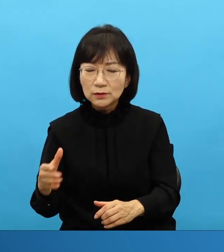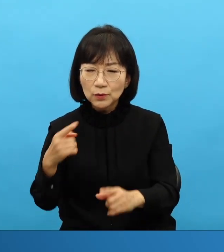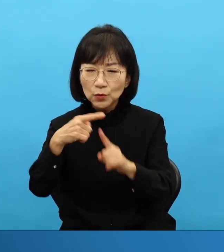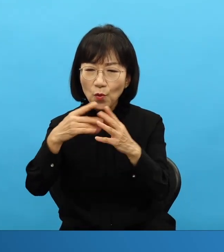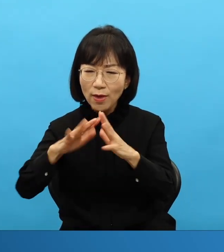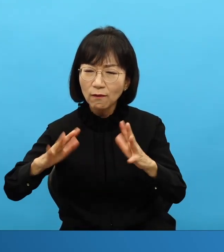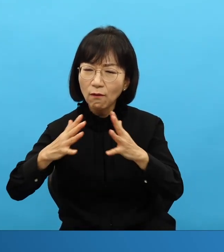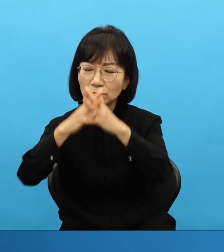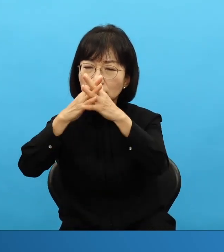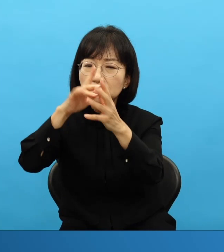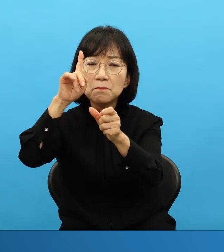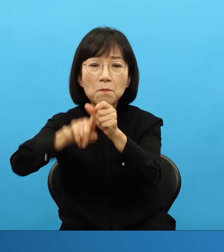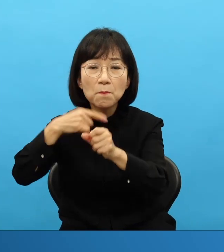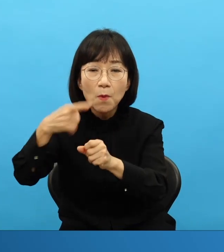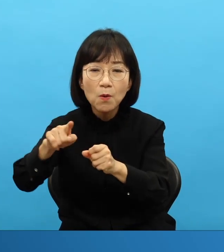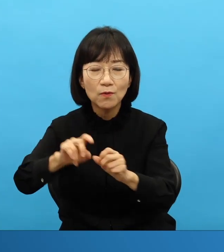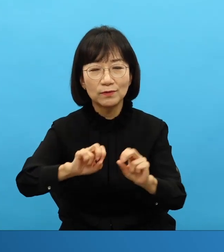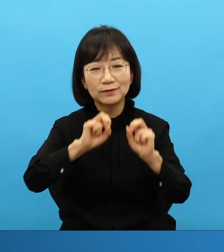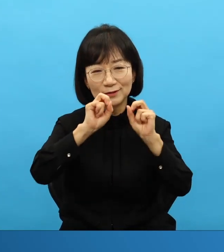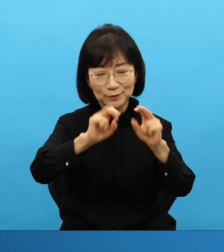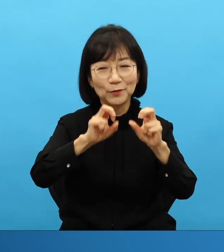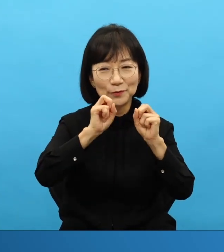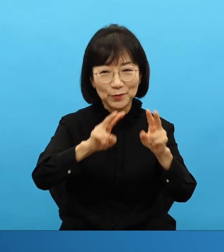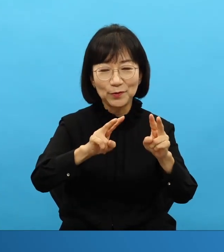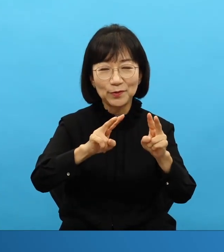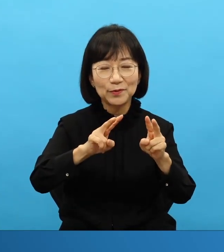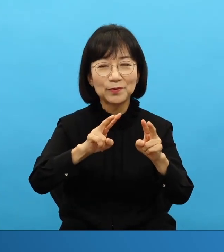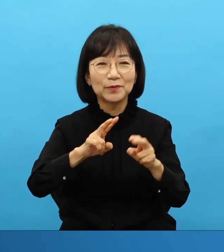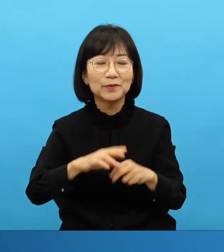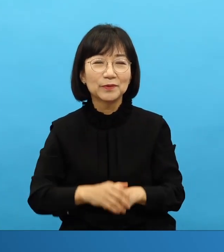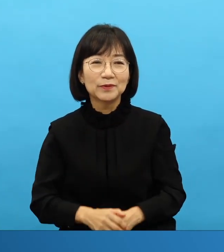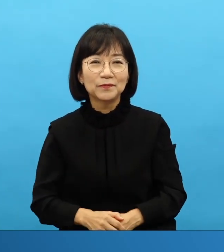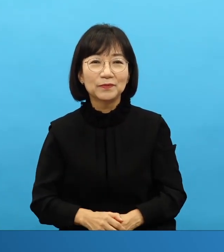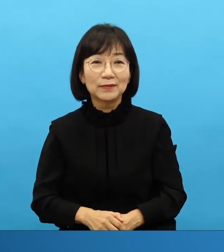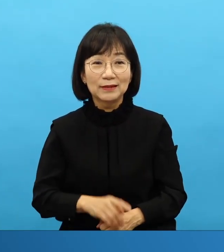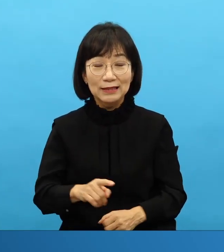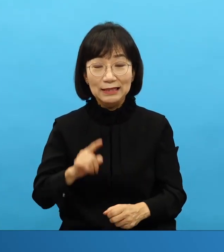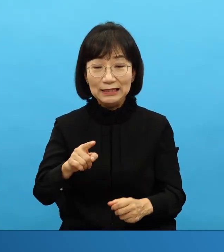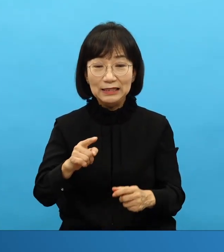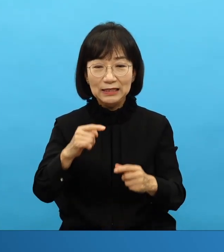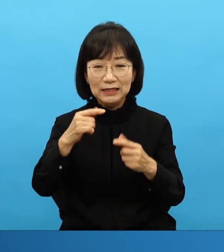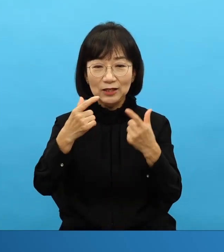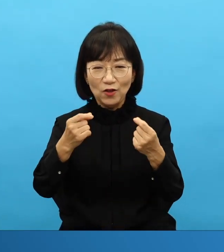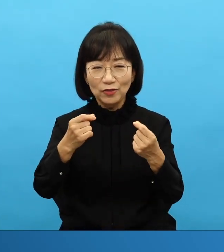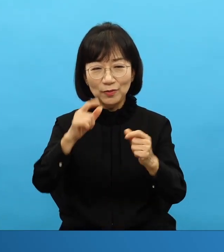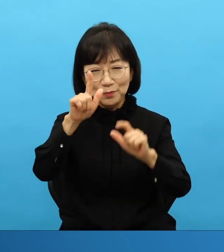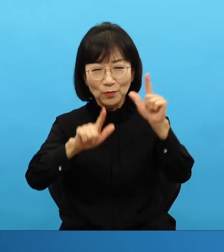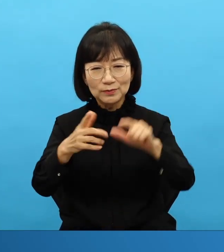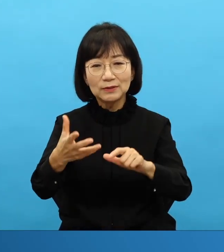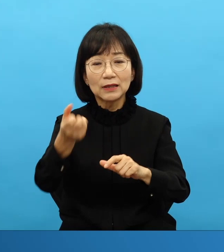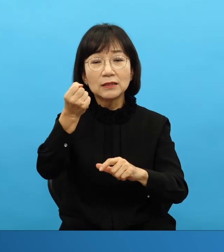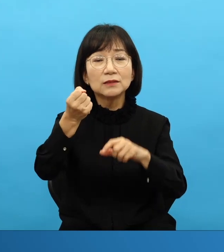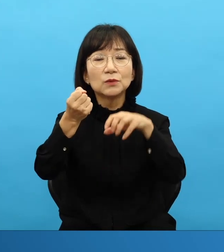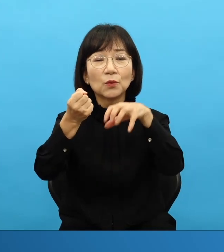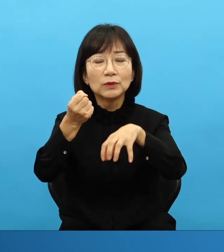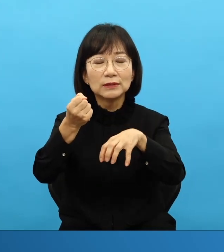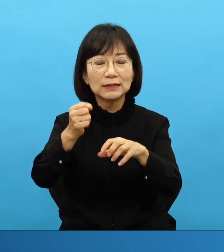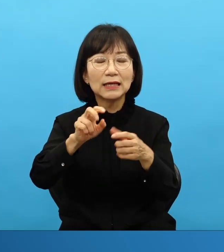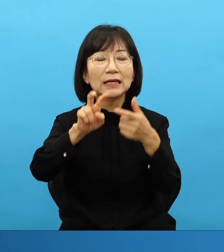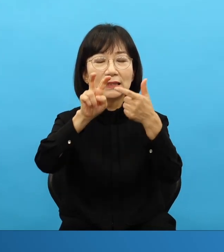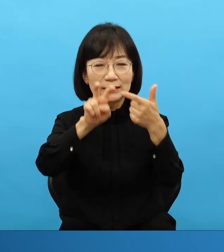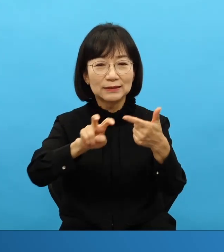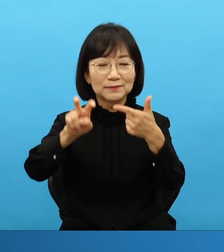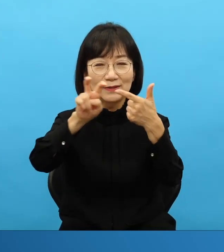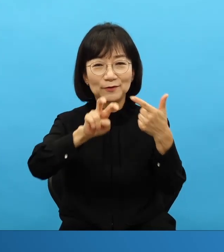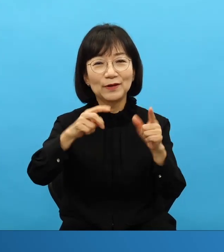筑圣殿，也是我们要来宣教。 이게 바로 이마누엘 교회입니다. 这个就是以马内利教会， 이마누엘 교회의 정체성이에요. 这个